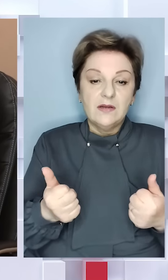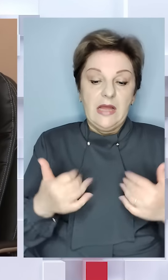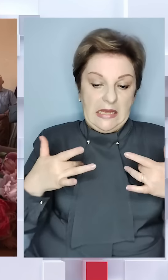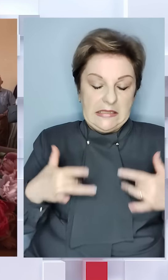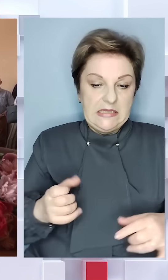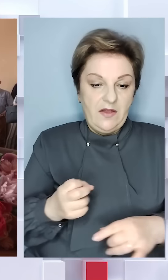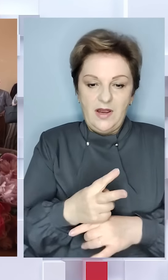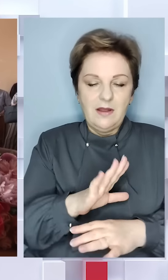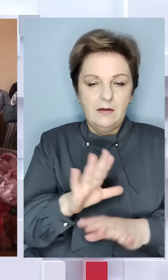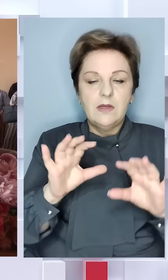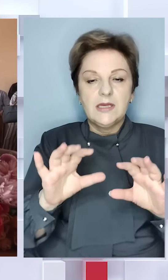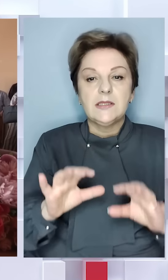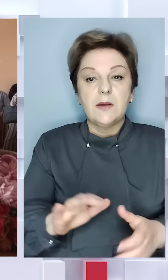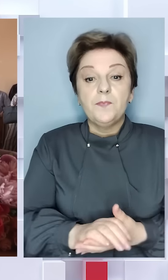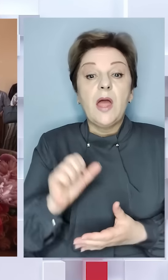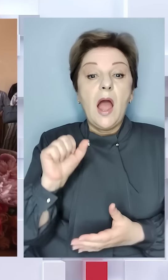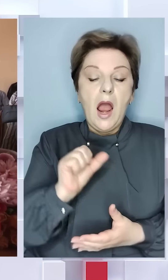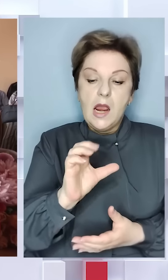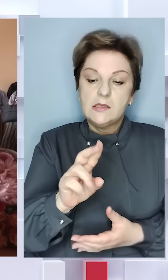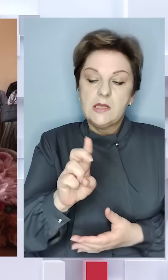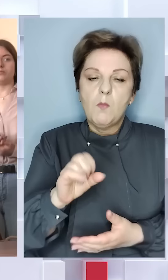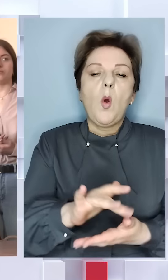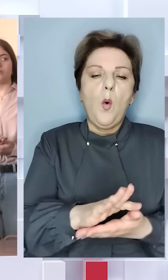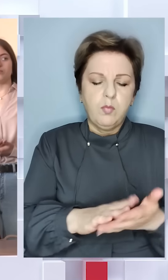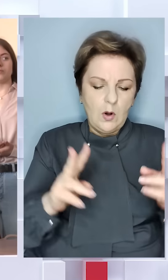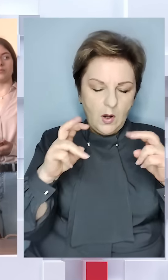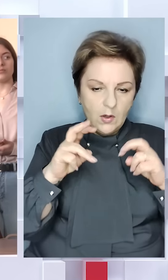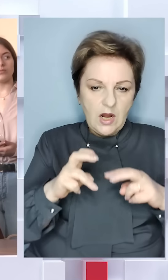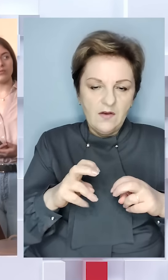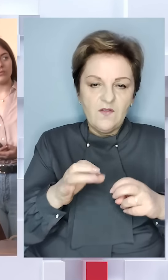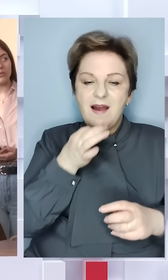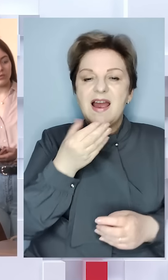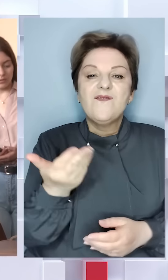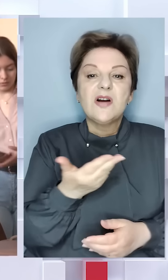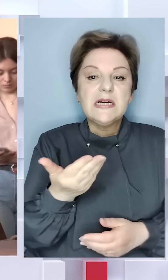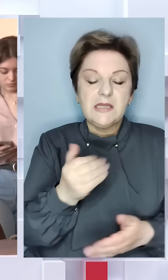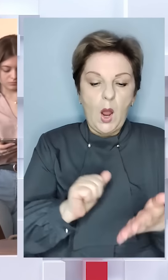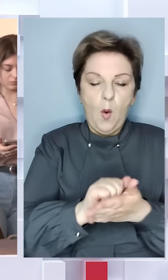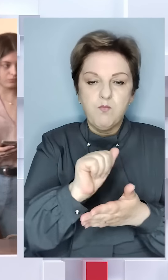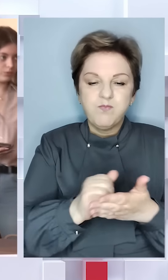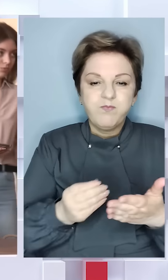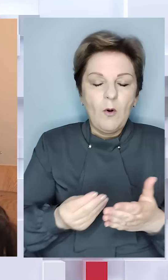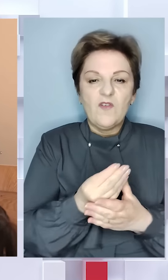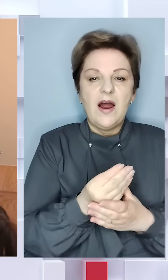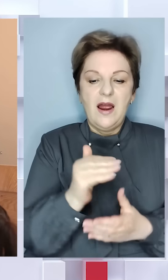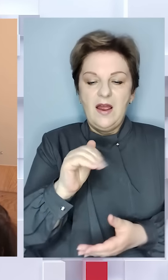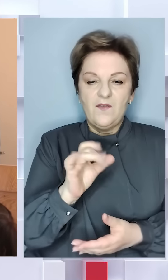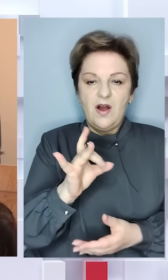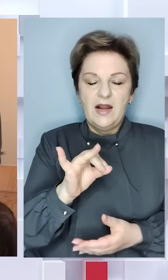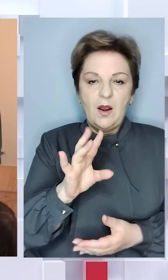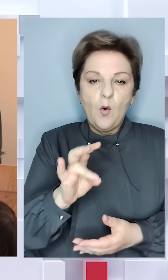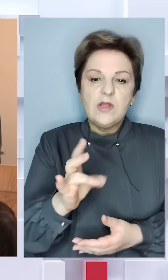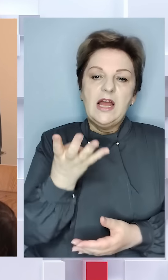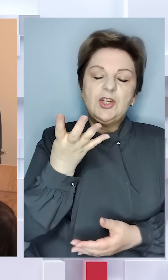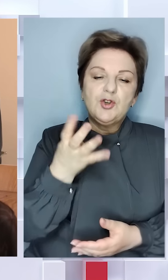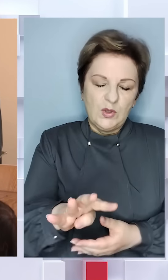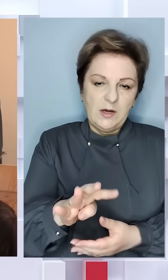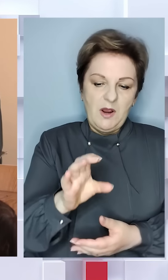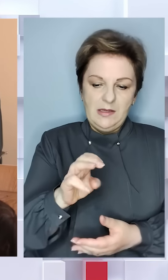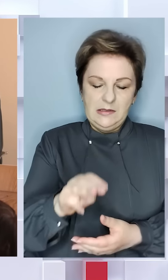звільнення незаконним. Тим часом СБУ продовжує розслідувати висловлювання і публікації Ірини Фаріон за 4